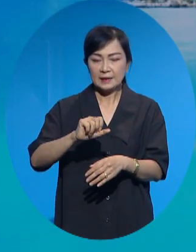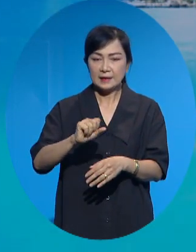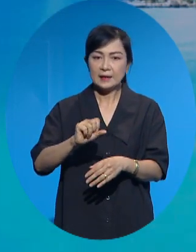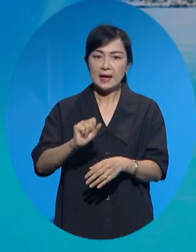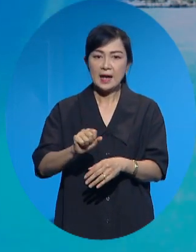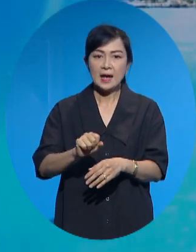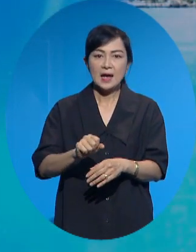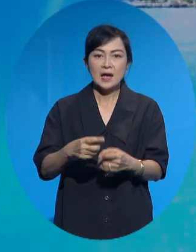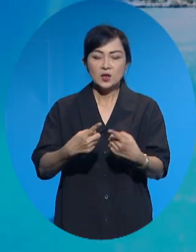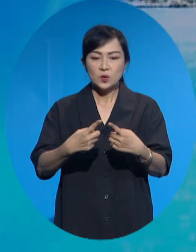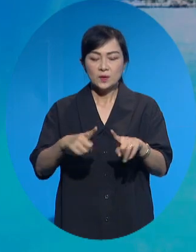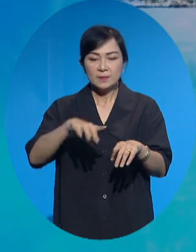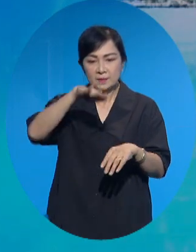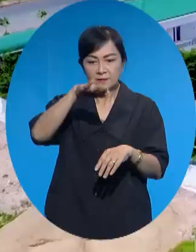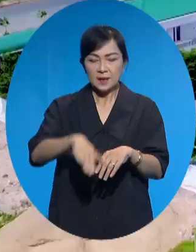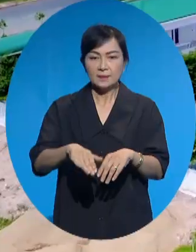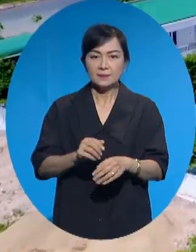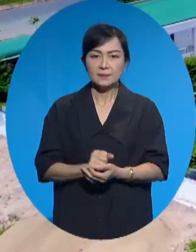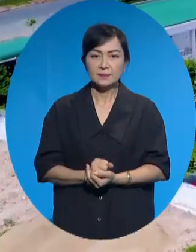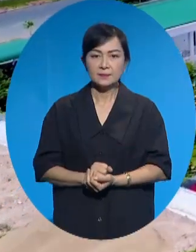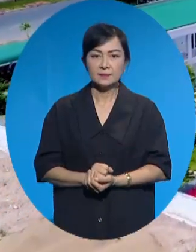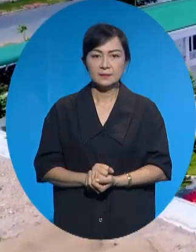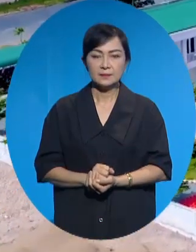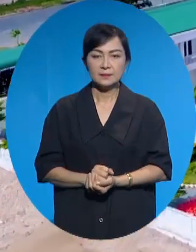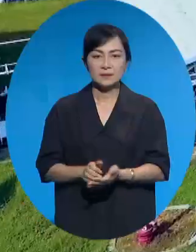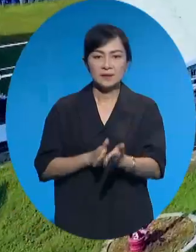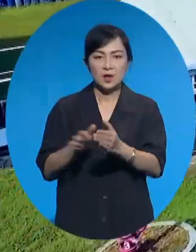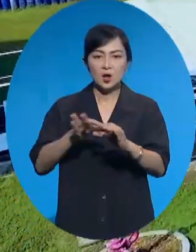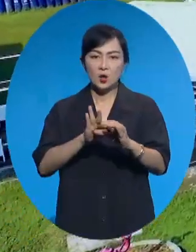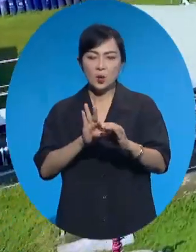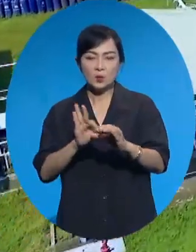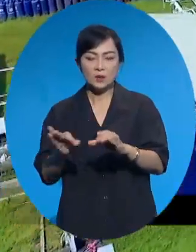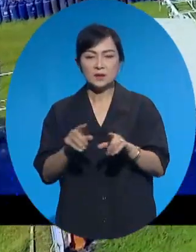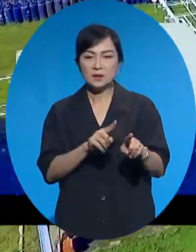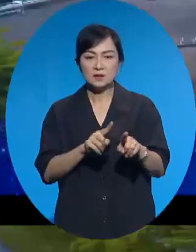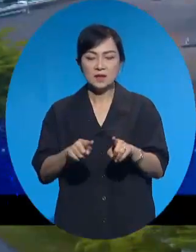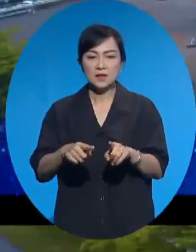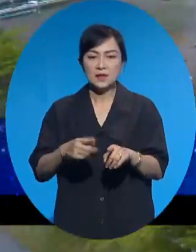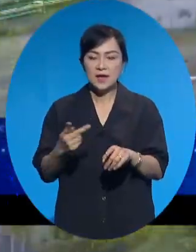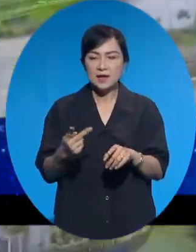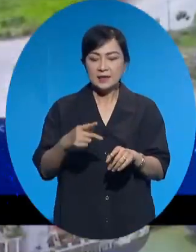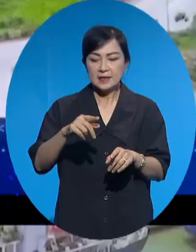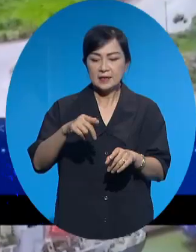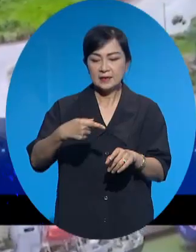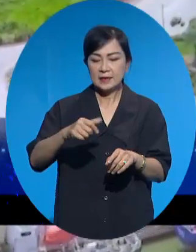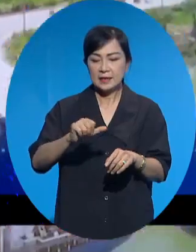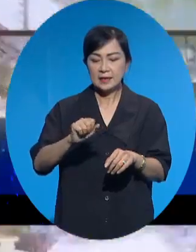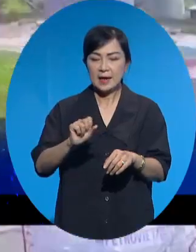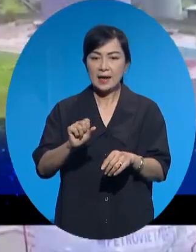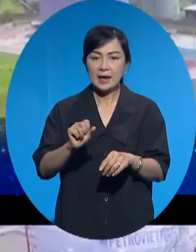doanh ra đồng loạt điều chỉnh giảm theo công ty cổ phần kinh doanh khí miền Nam ca sau thông báo từ